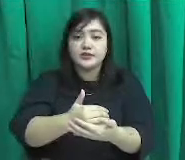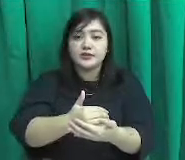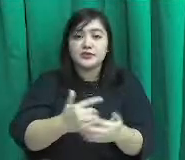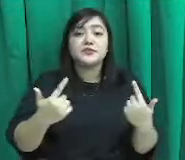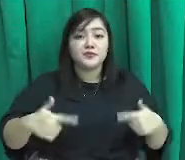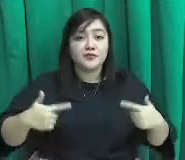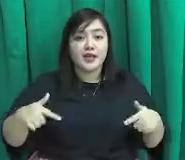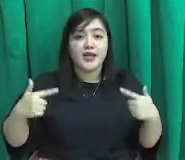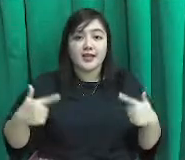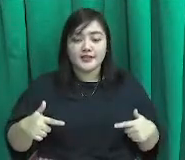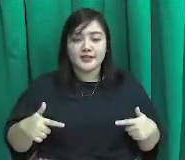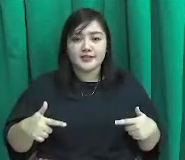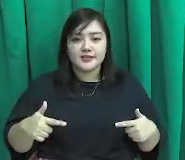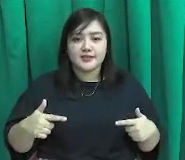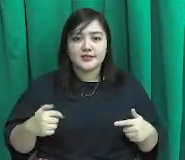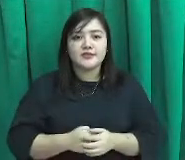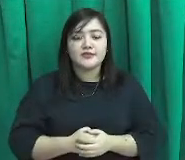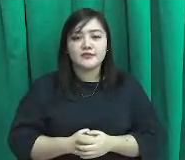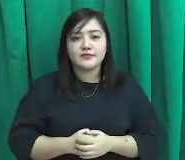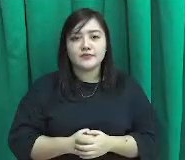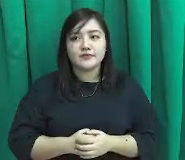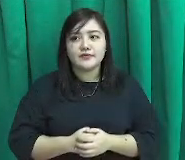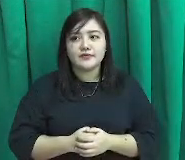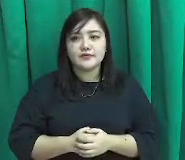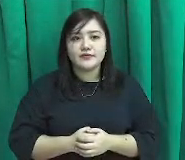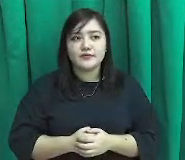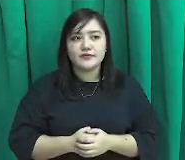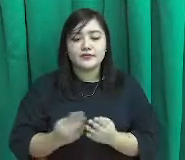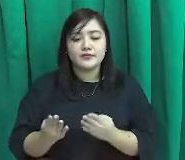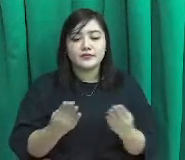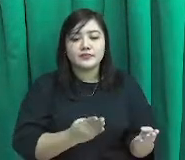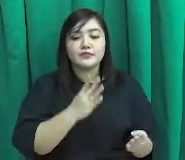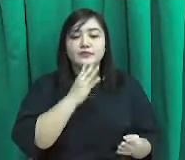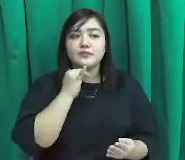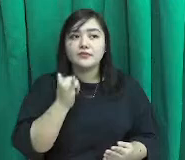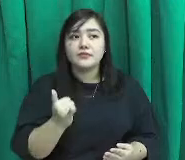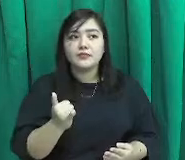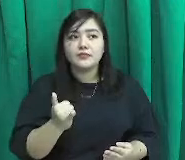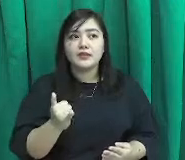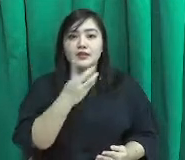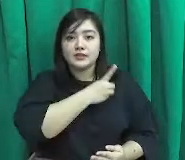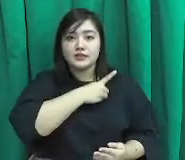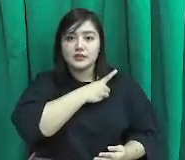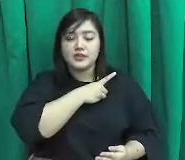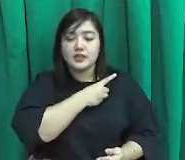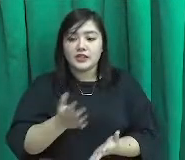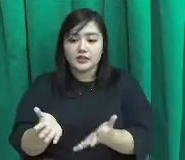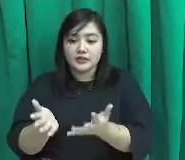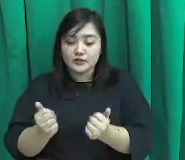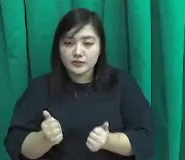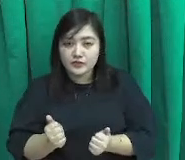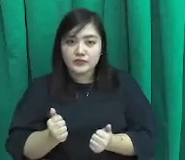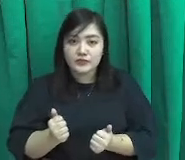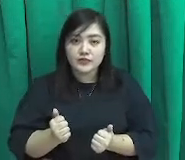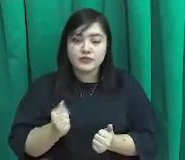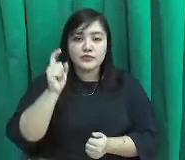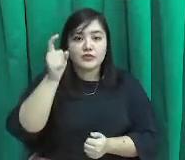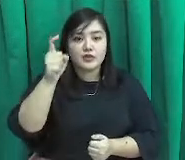pagtatalo na hindi na idinudulot ng pagmamadali nyo? Ano po ba ang action yung ginagawa sa ngayon,